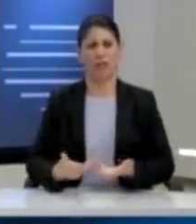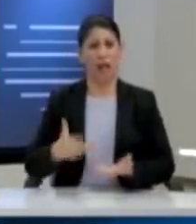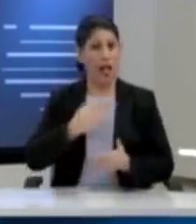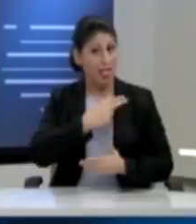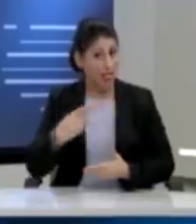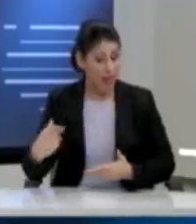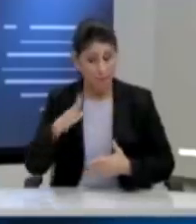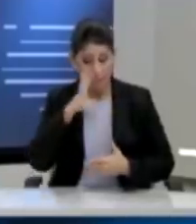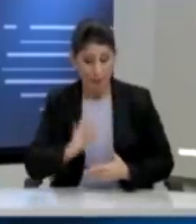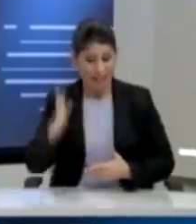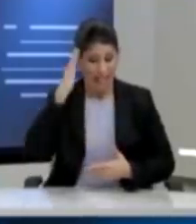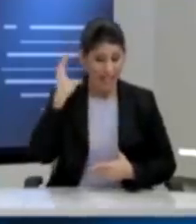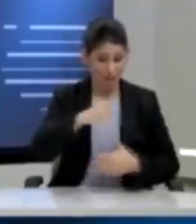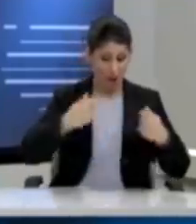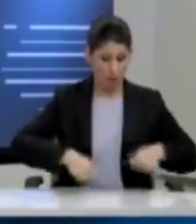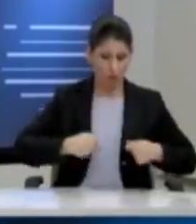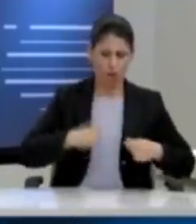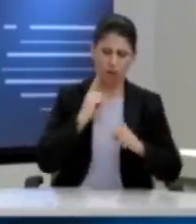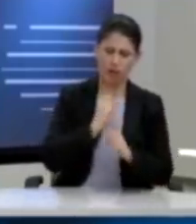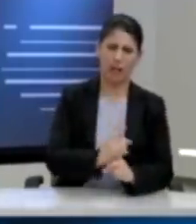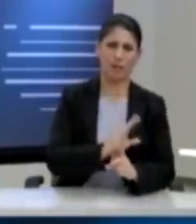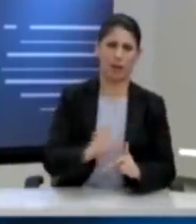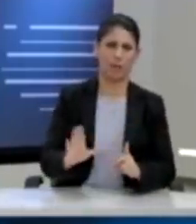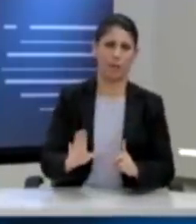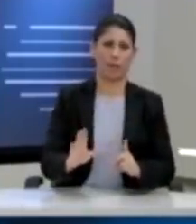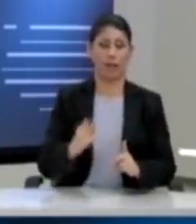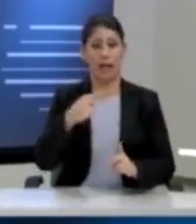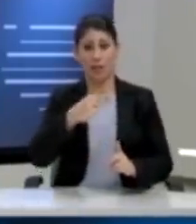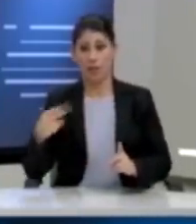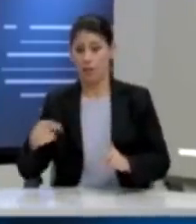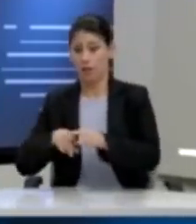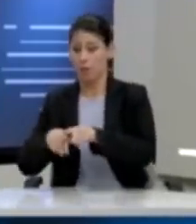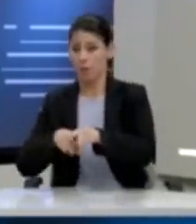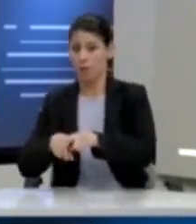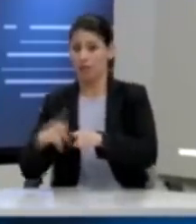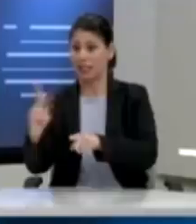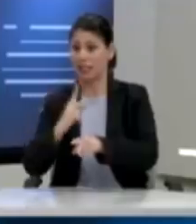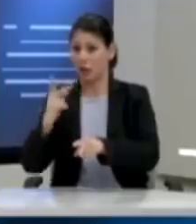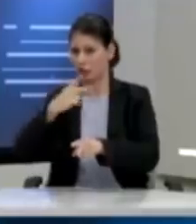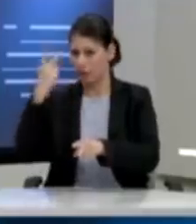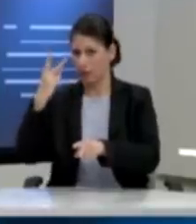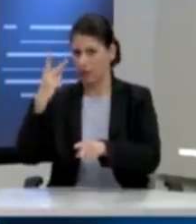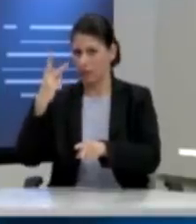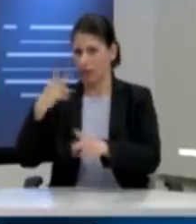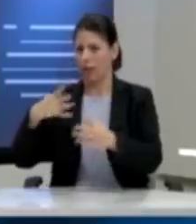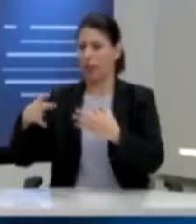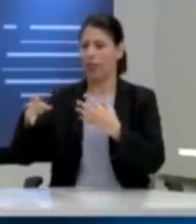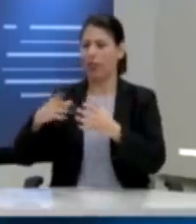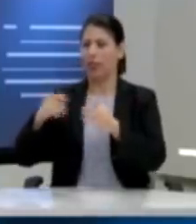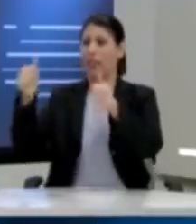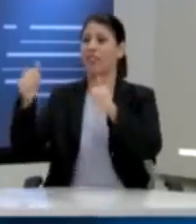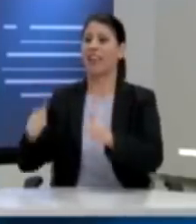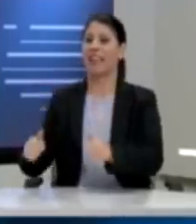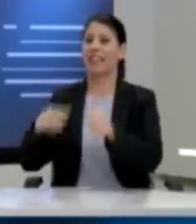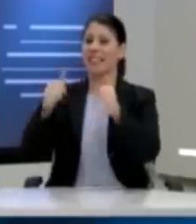το κεφάλαιο, την εξάρτηση κλπ. Είστε συγκεκριμένοι. Στα θέματα που αφορούν τα κοινωνικά δικαιώματα είστε